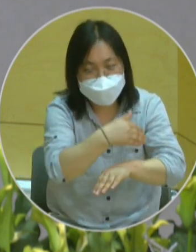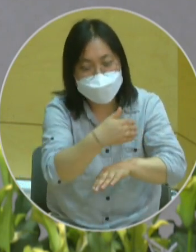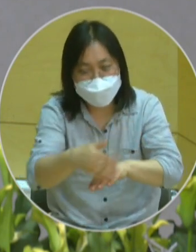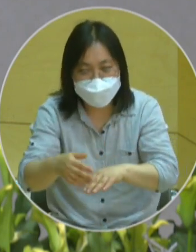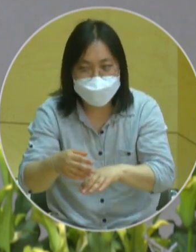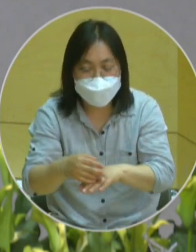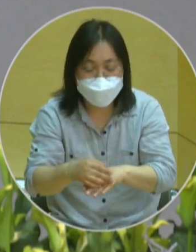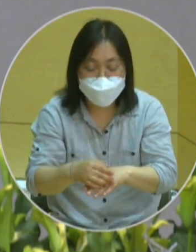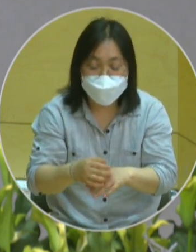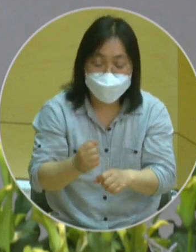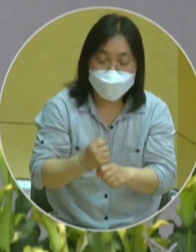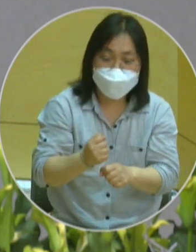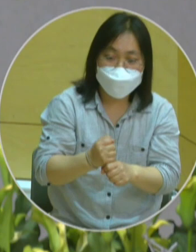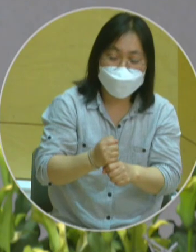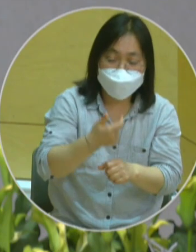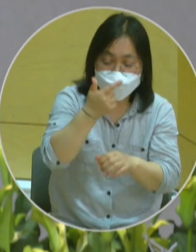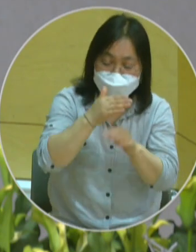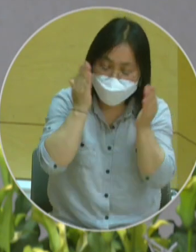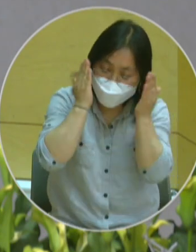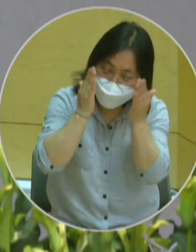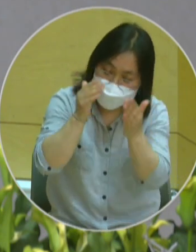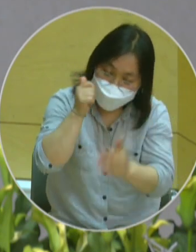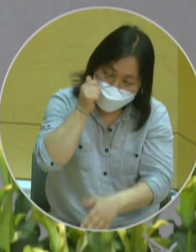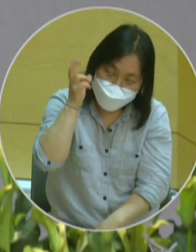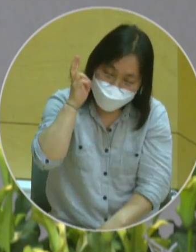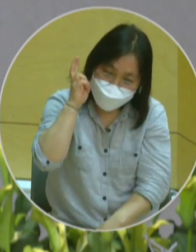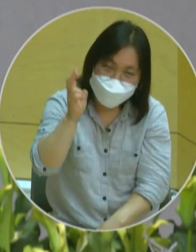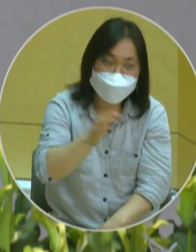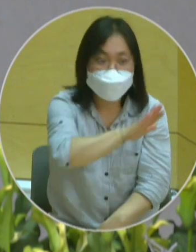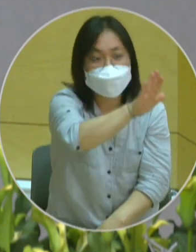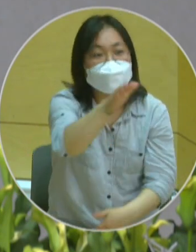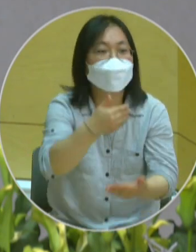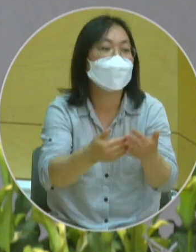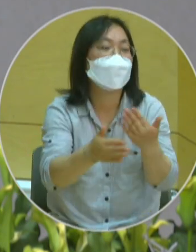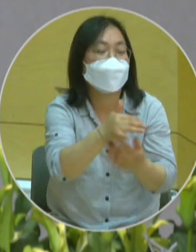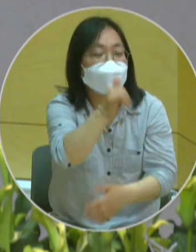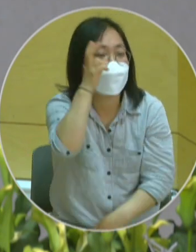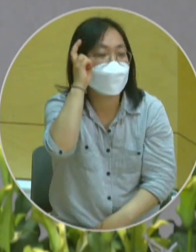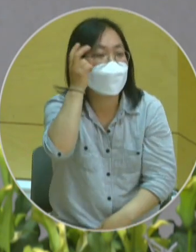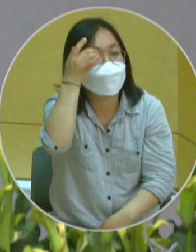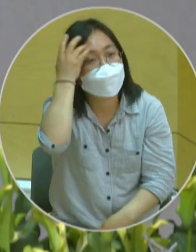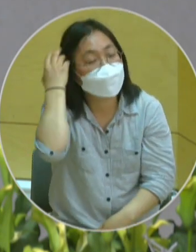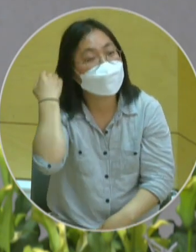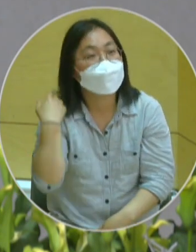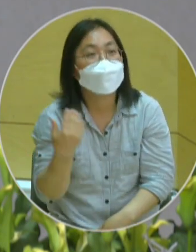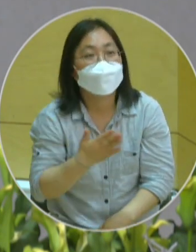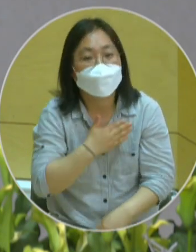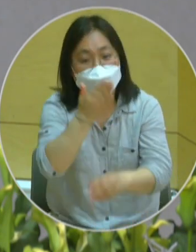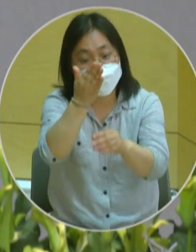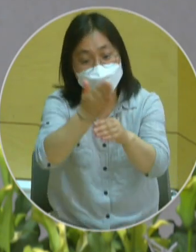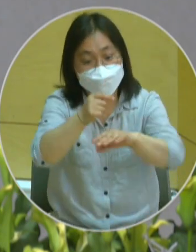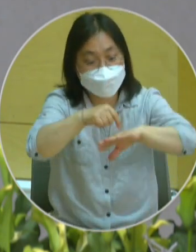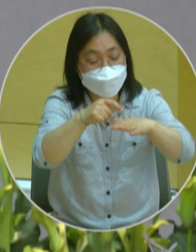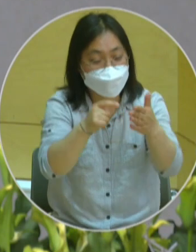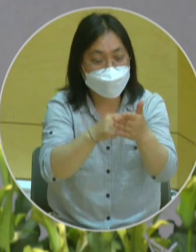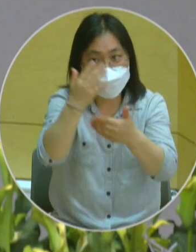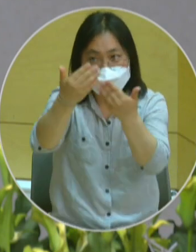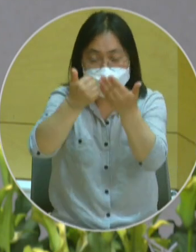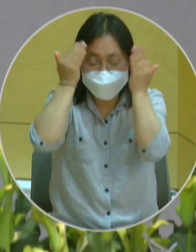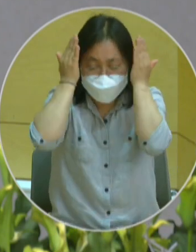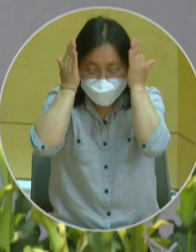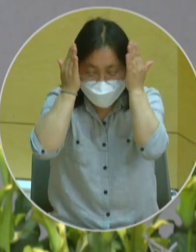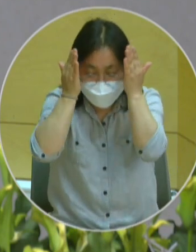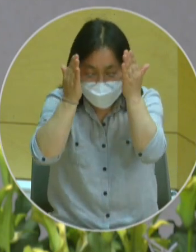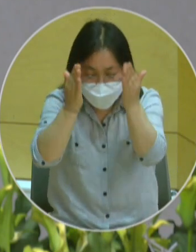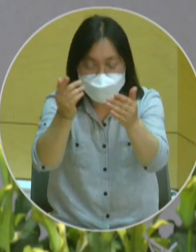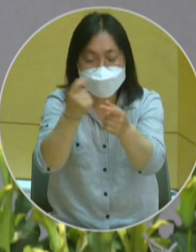봐가면서 그렇게 예배를 집중이 안 될 거예요. 아마 여러분 다 경험들 다 해보셨을 거예요. 내가 중심과 마음이 하나님께